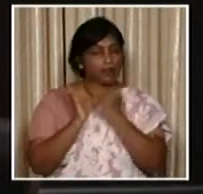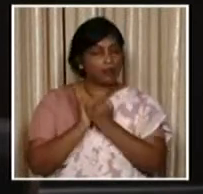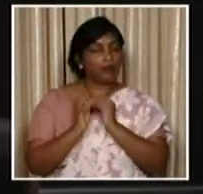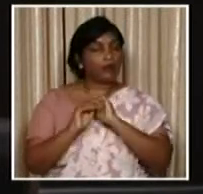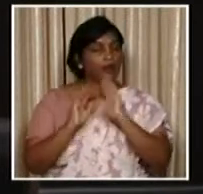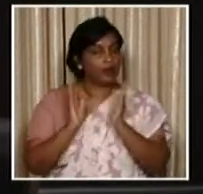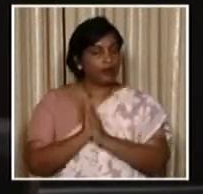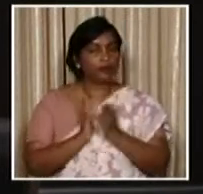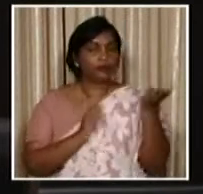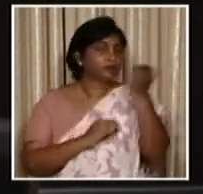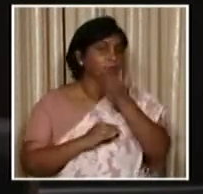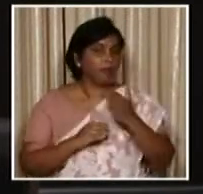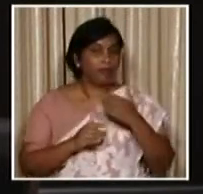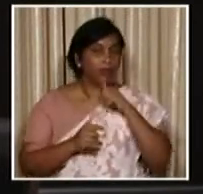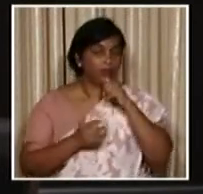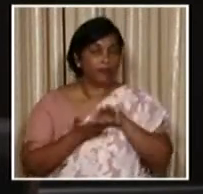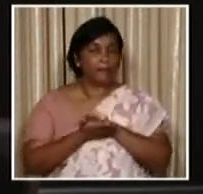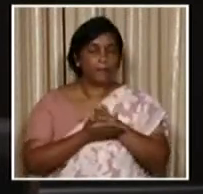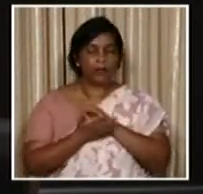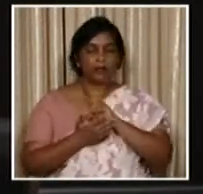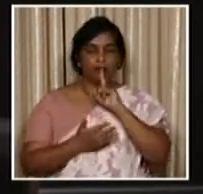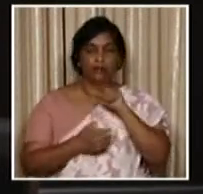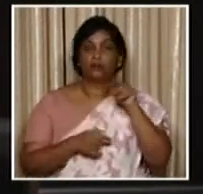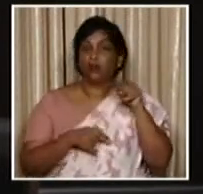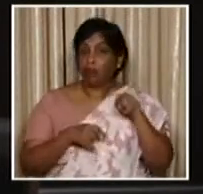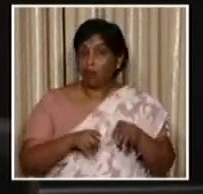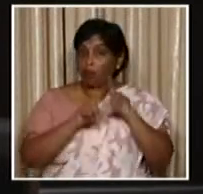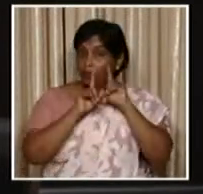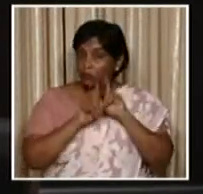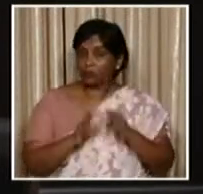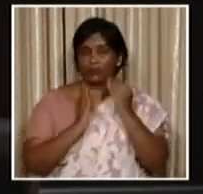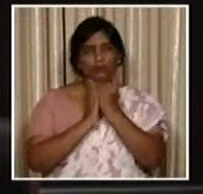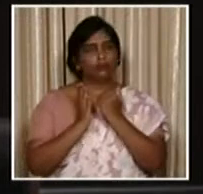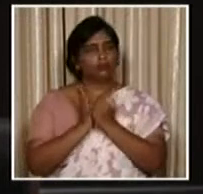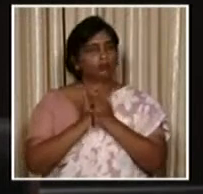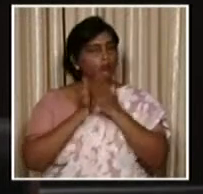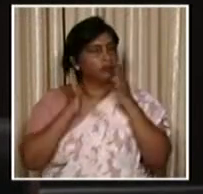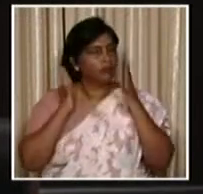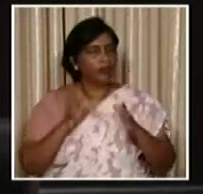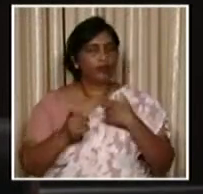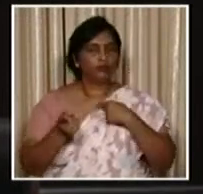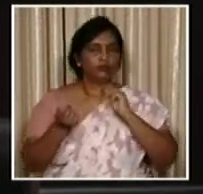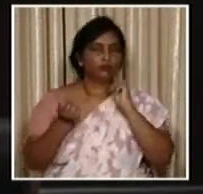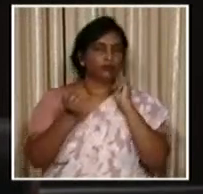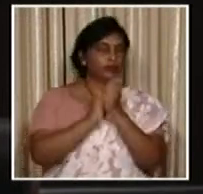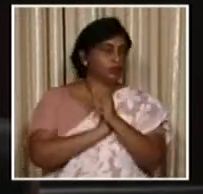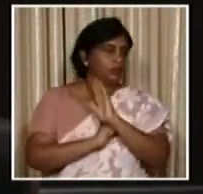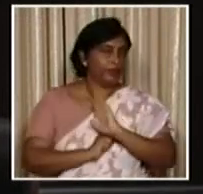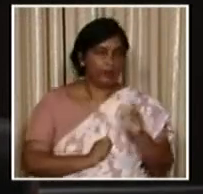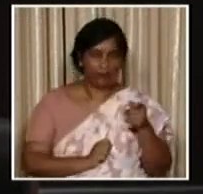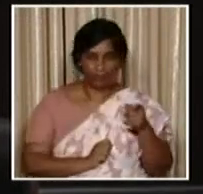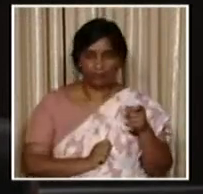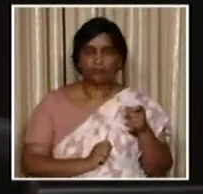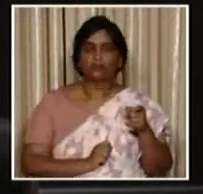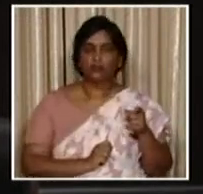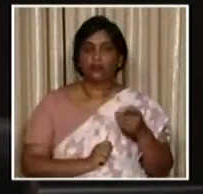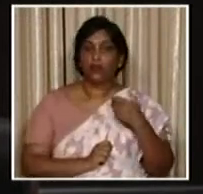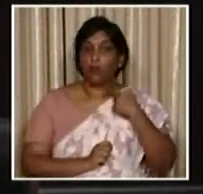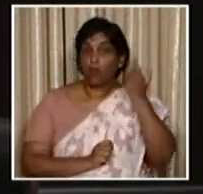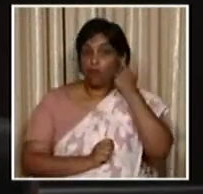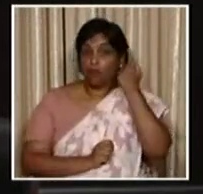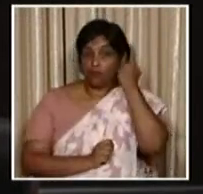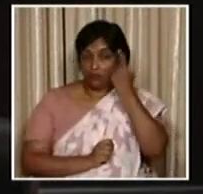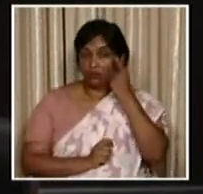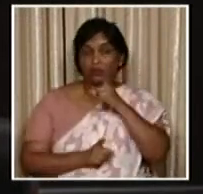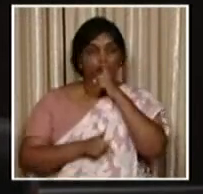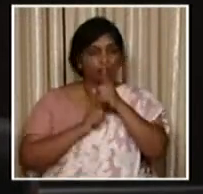චෝදනාවලින් ඔබ තමුන් වහන්සේලාට පැහැදිලිවම කියනවා මෙපමණ කරුණු කාරණා තියෙද්දි මේක වෙන පැත්තකට ගෙනියන්න එපා. දැන් මහා මොලකාරයෙක්